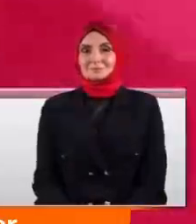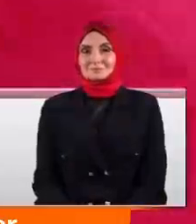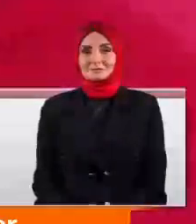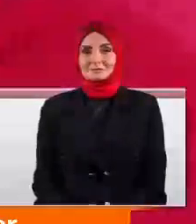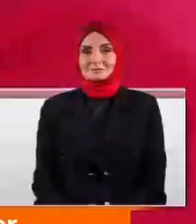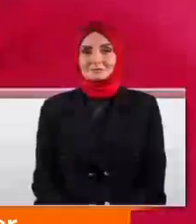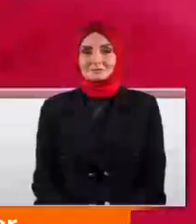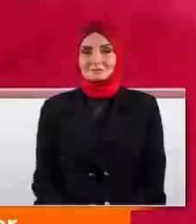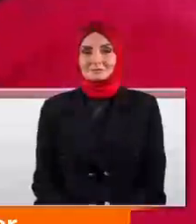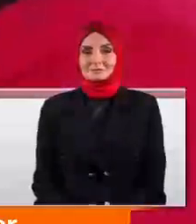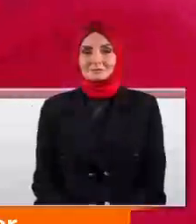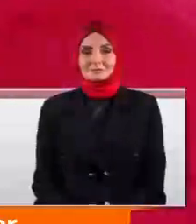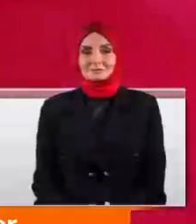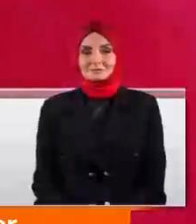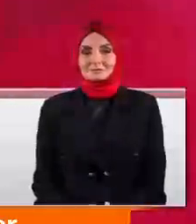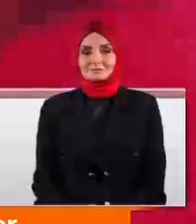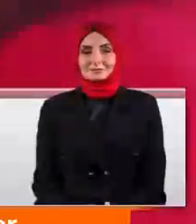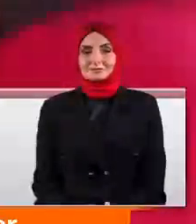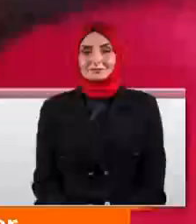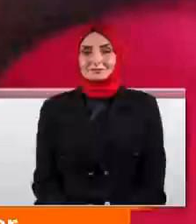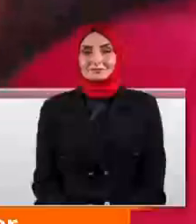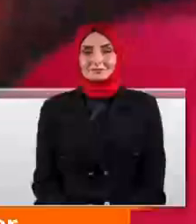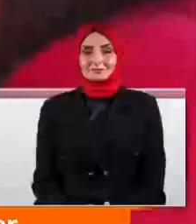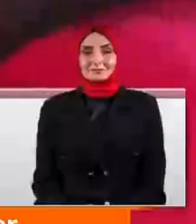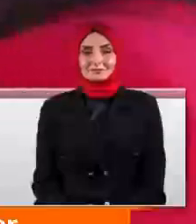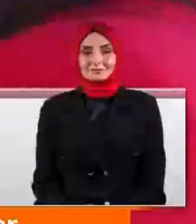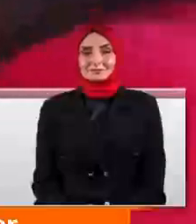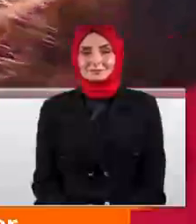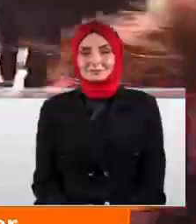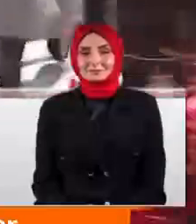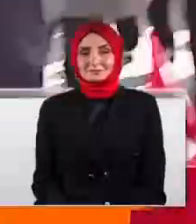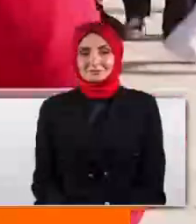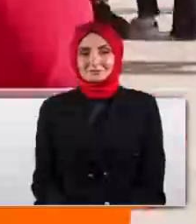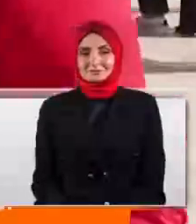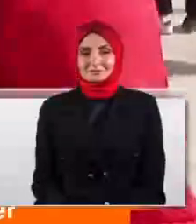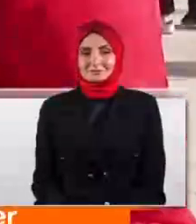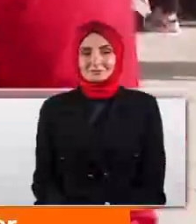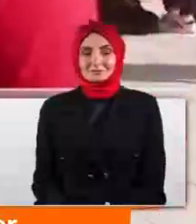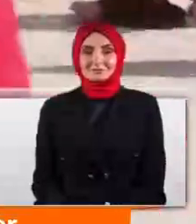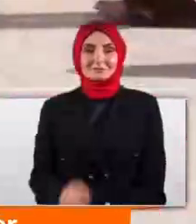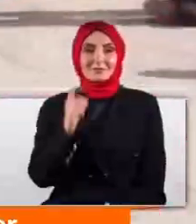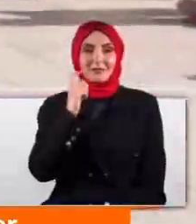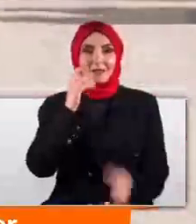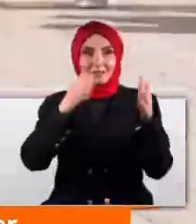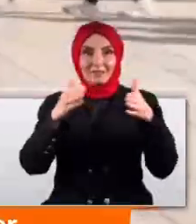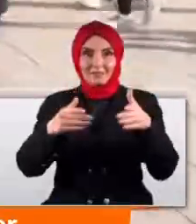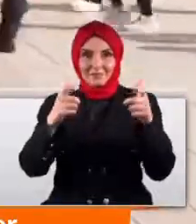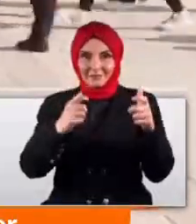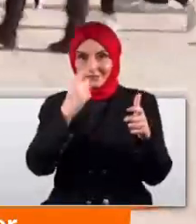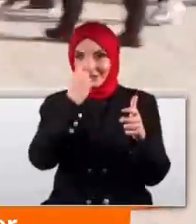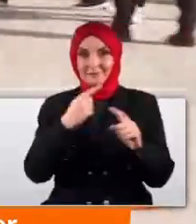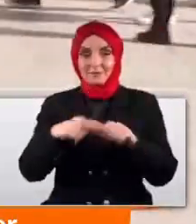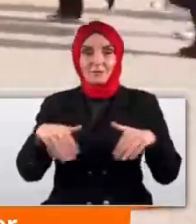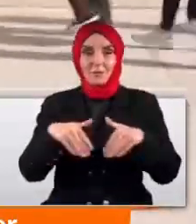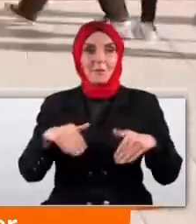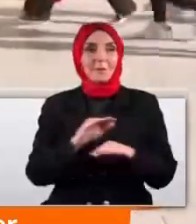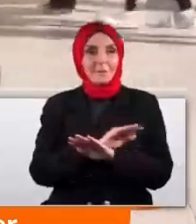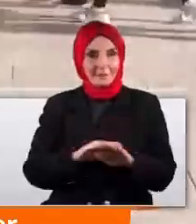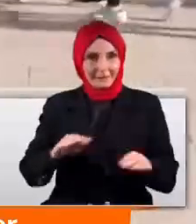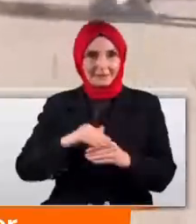kutlu olsun. Cümlemizin kutlu olsun. Atamızı görmek için can atıyor ha. Anıtkabir'de resmi törenlerin tamamlanmasının